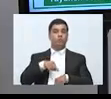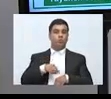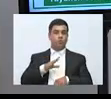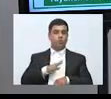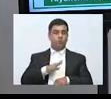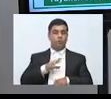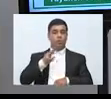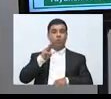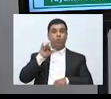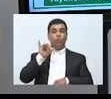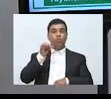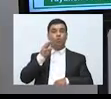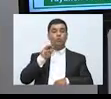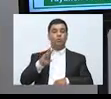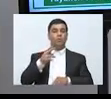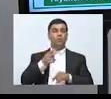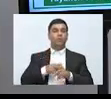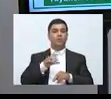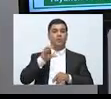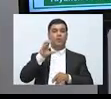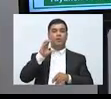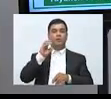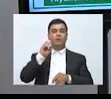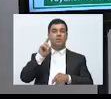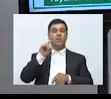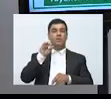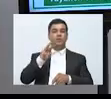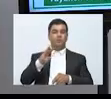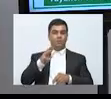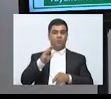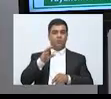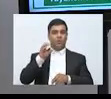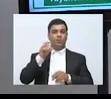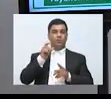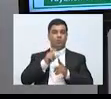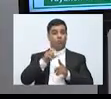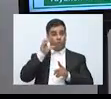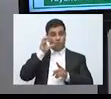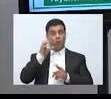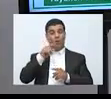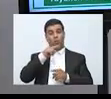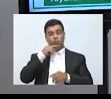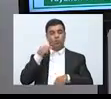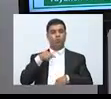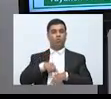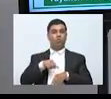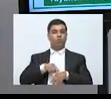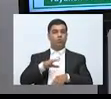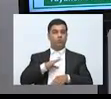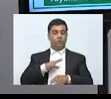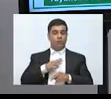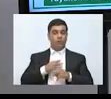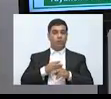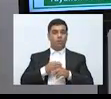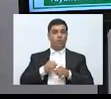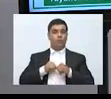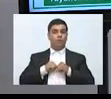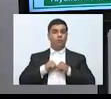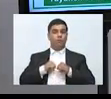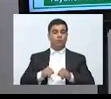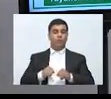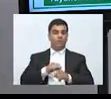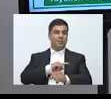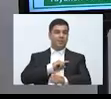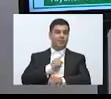Яни туйдым, сездым. Синоним болып келеді. Кудрат, силу,